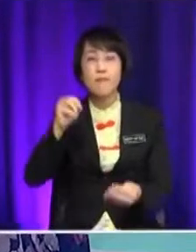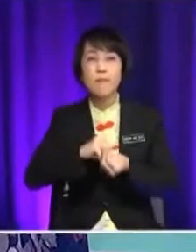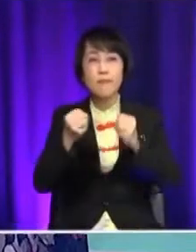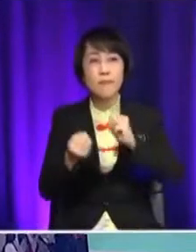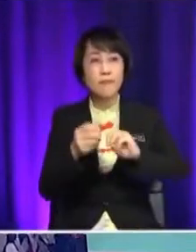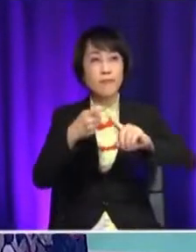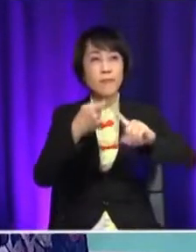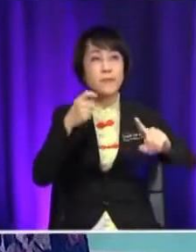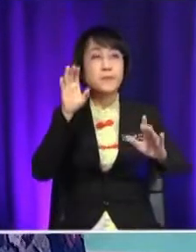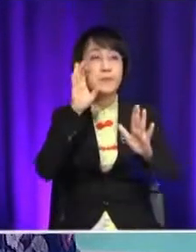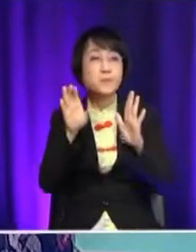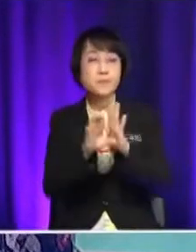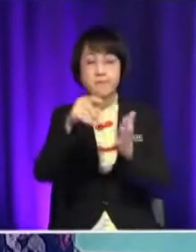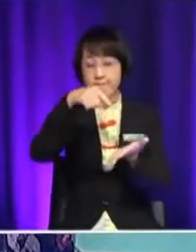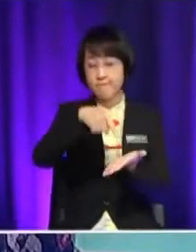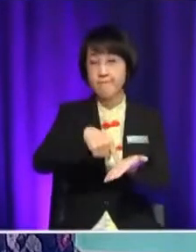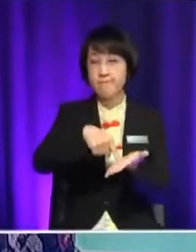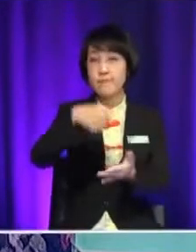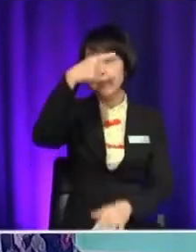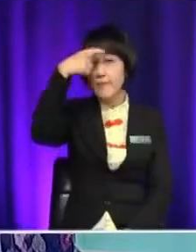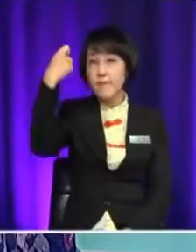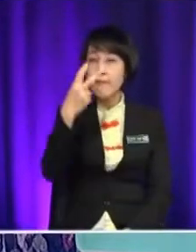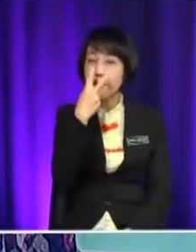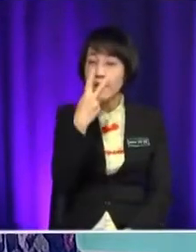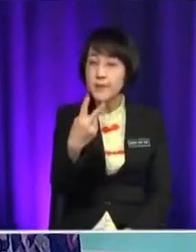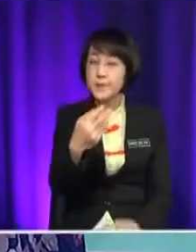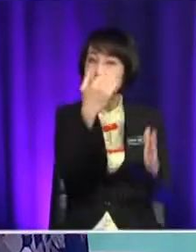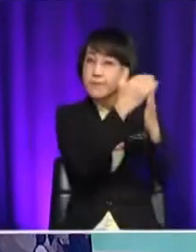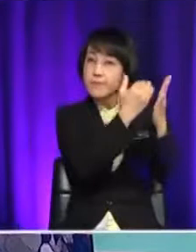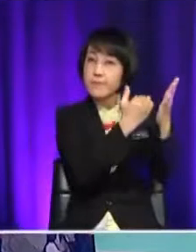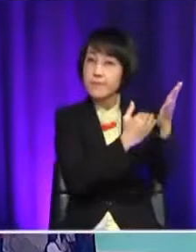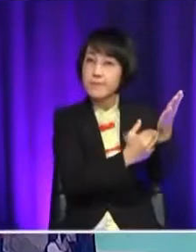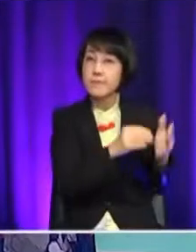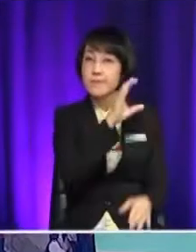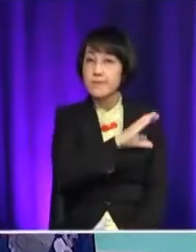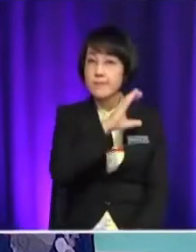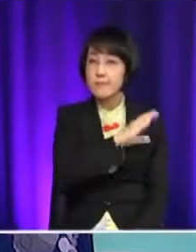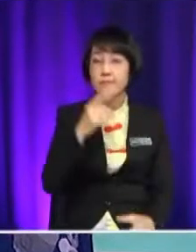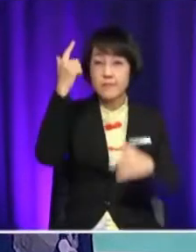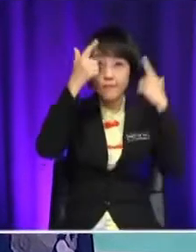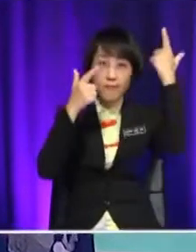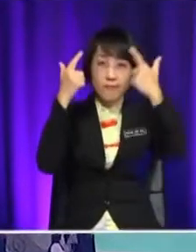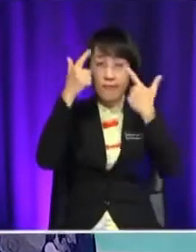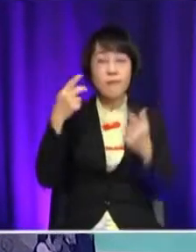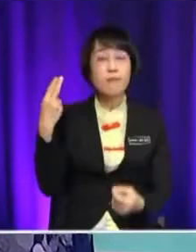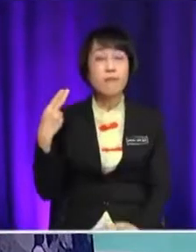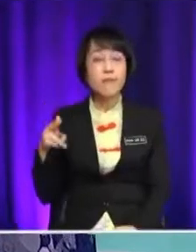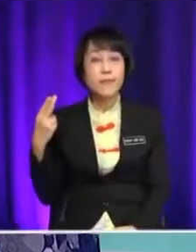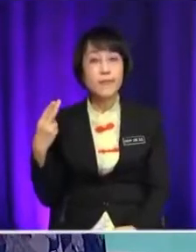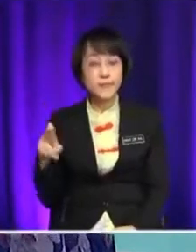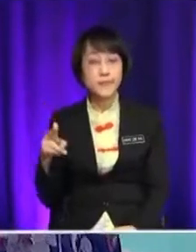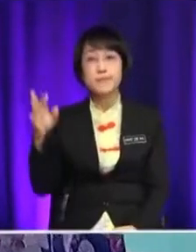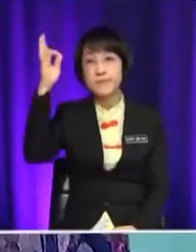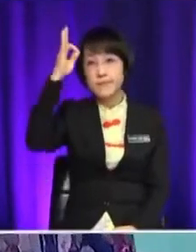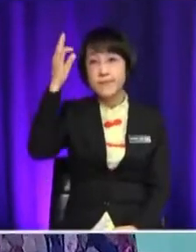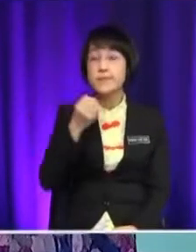ini. Sebabnya kalau kita tengok di situ, yang disenaraikan ialah ciri-ciri pelancong hijau. Jadi Faizrin bagi